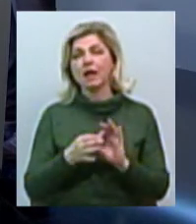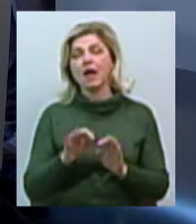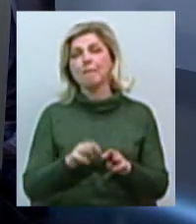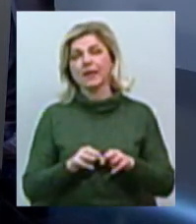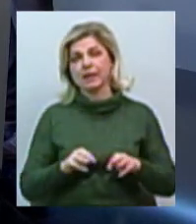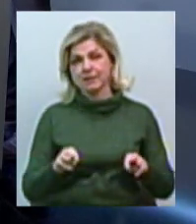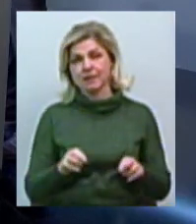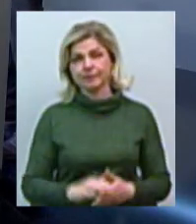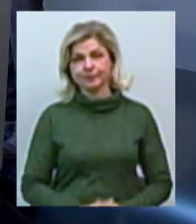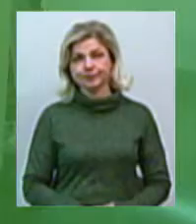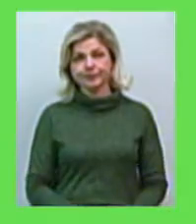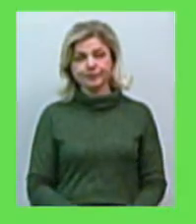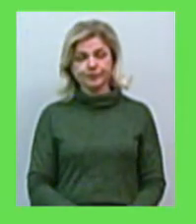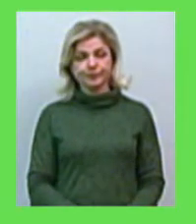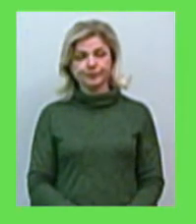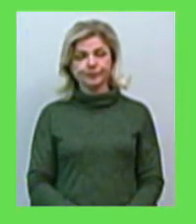ласка, Тимофій Милованов.